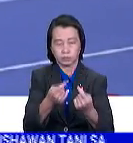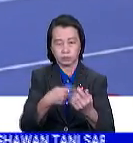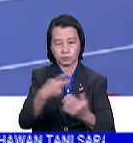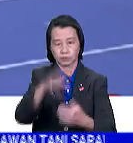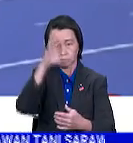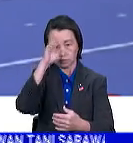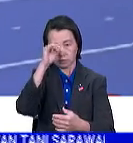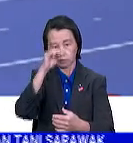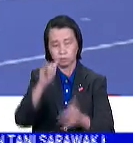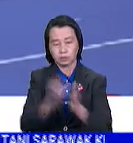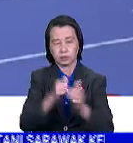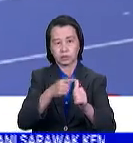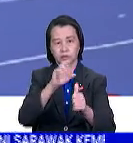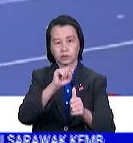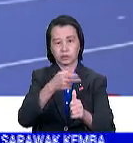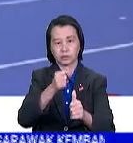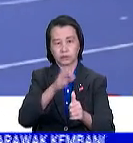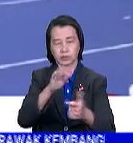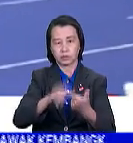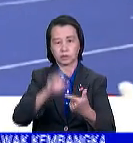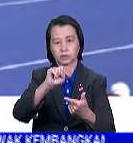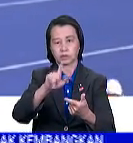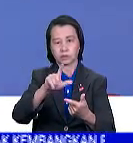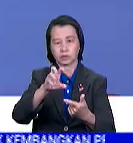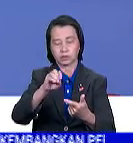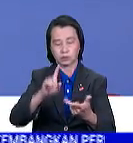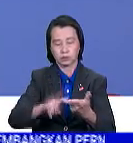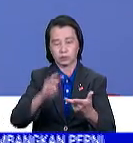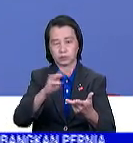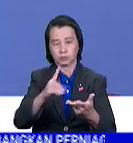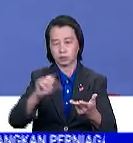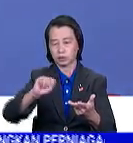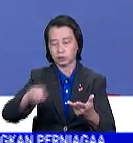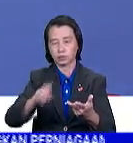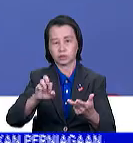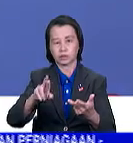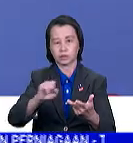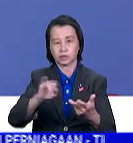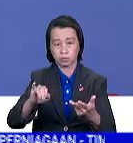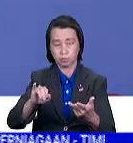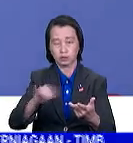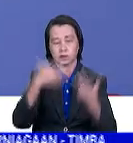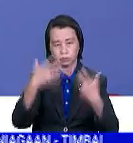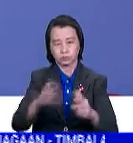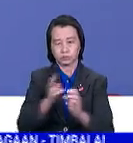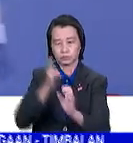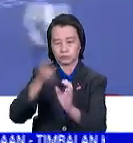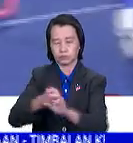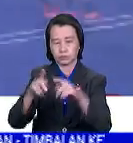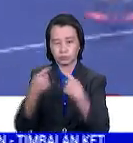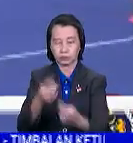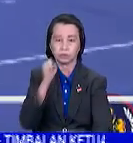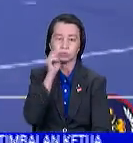lelaki kebangsaan iaitu Muhammad Syafiq Hassan, Shiloh Silverius dan Muhammad Azrai Aizad Abu Kamal telah menyertai skuad